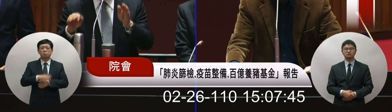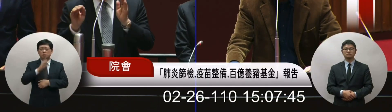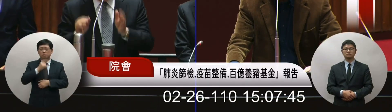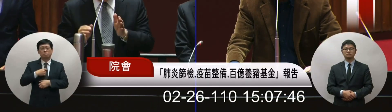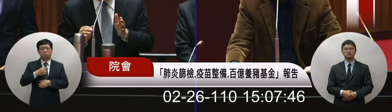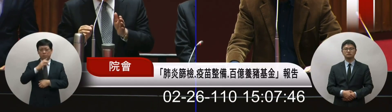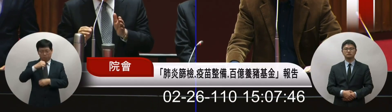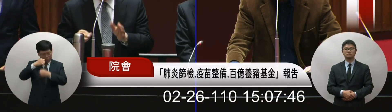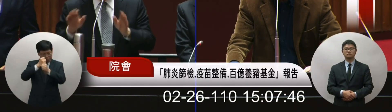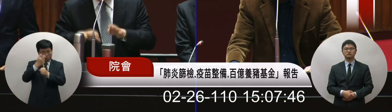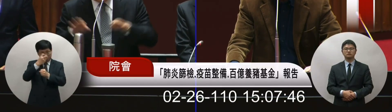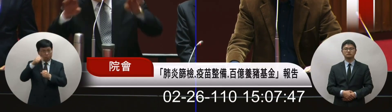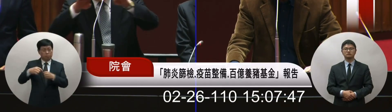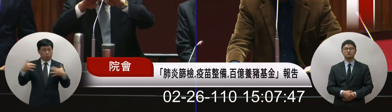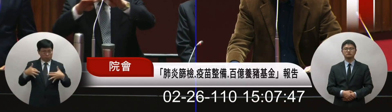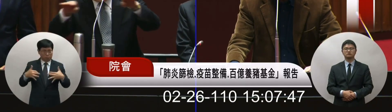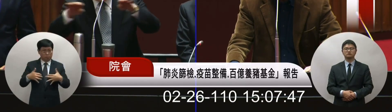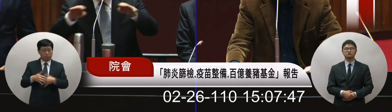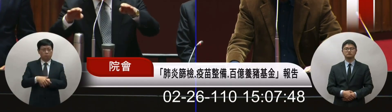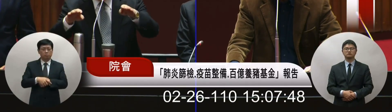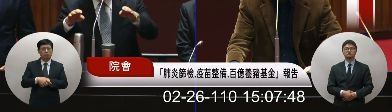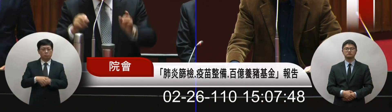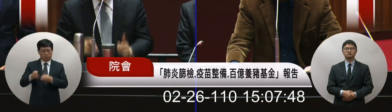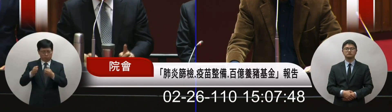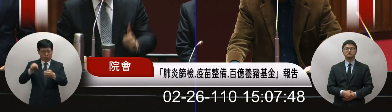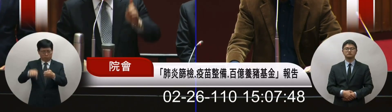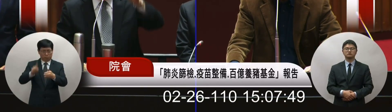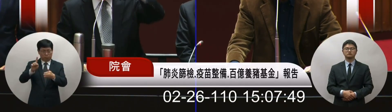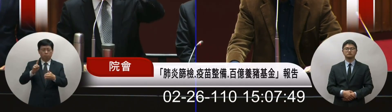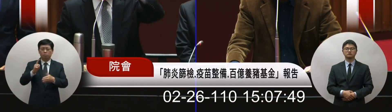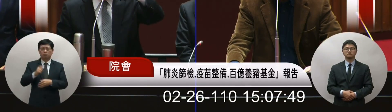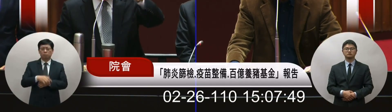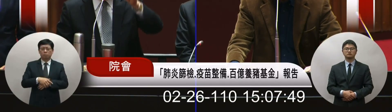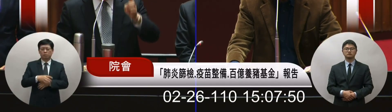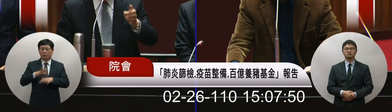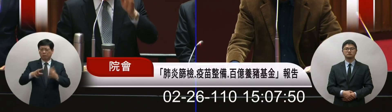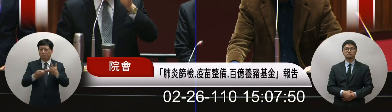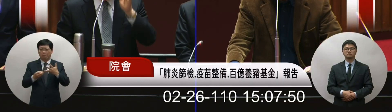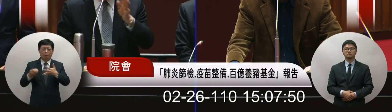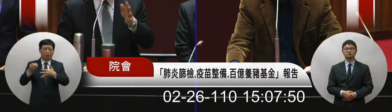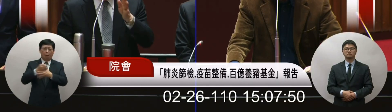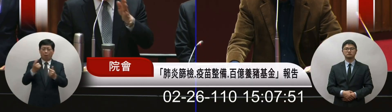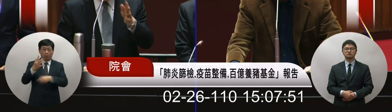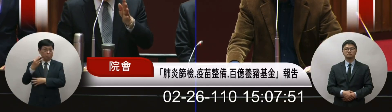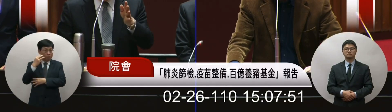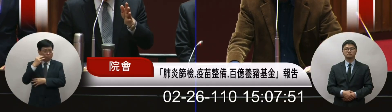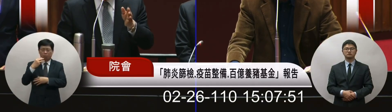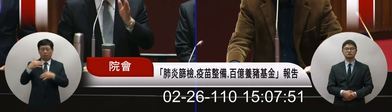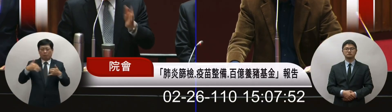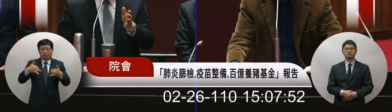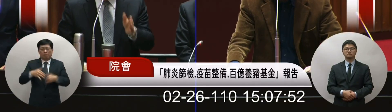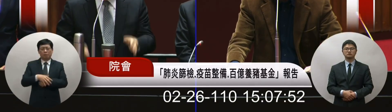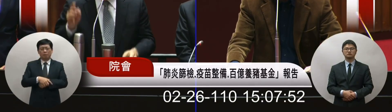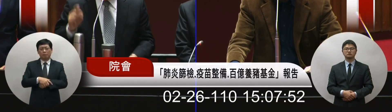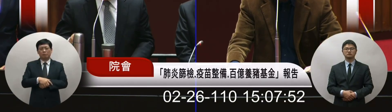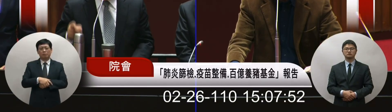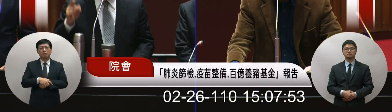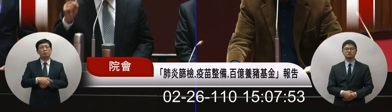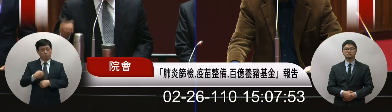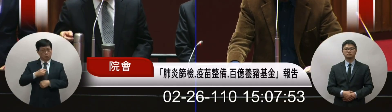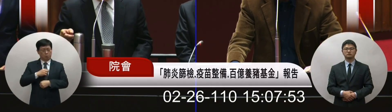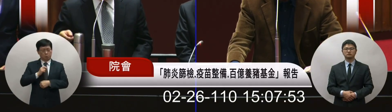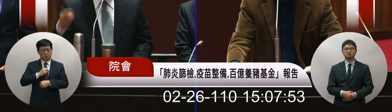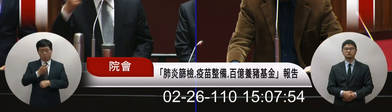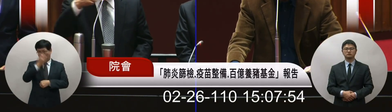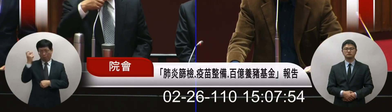易这样的理由，我们就在这个层次不要把它升高到政治层次。虽然我们有看